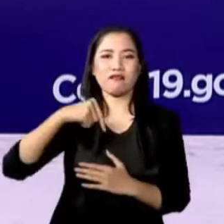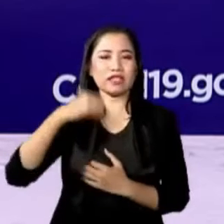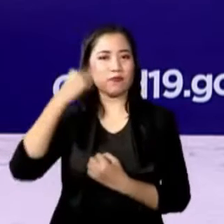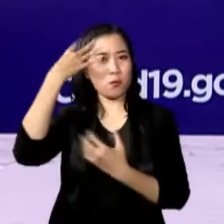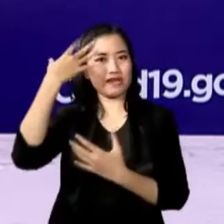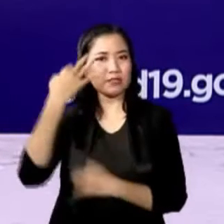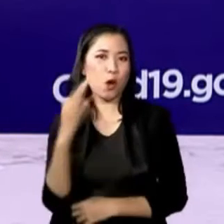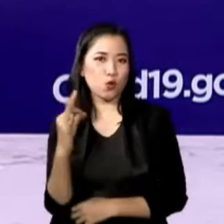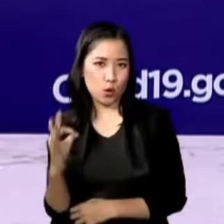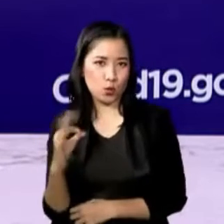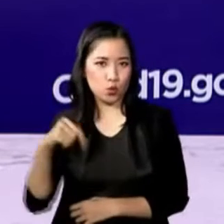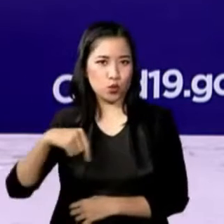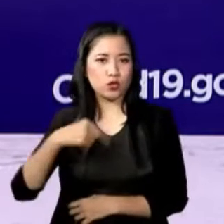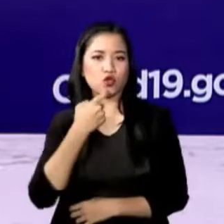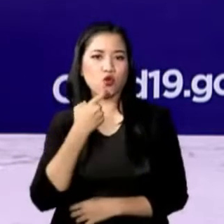Indonesia.